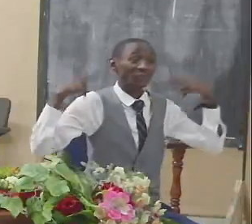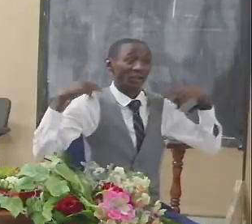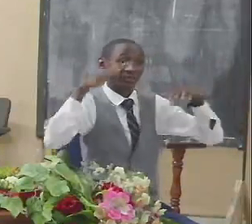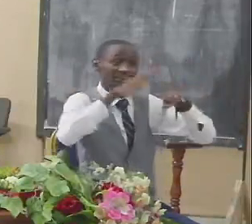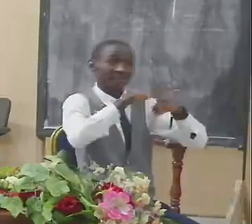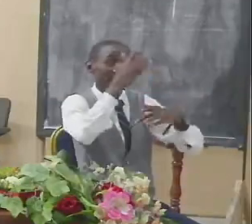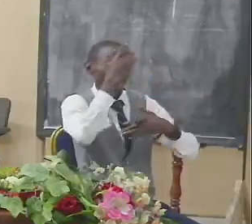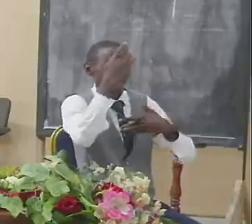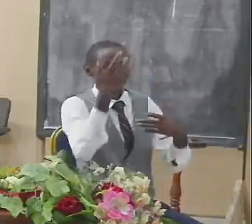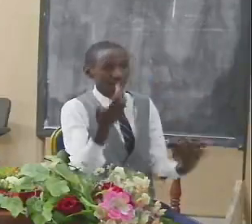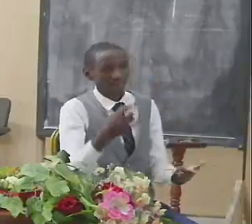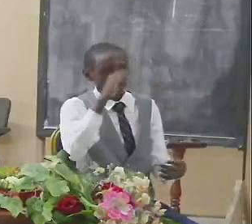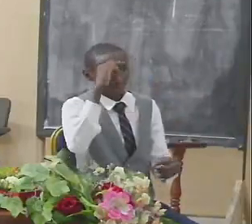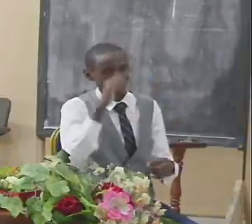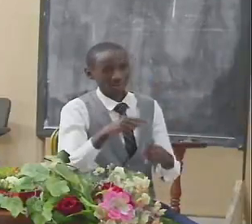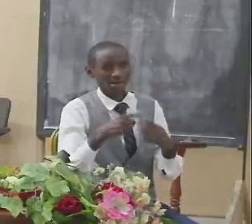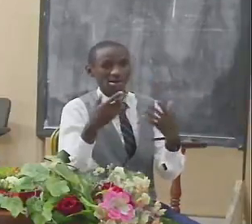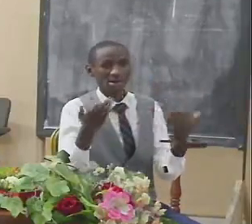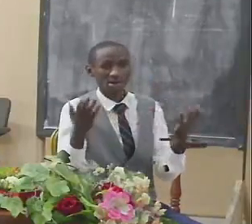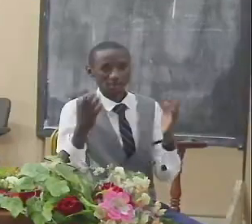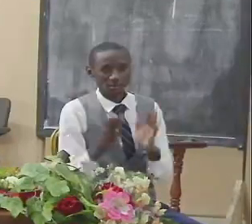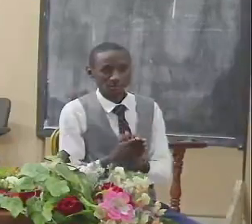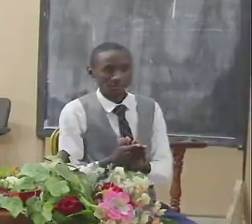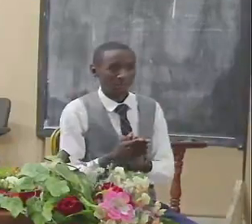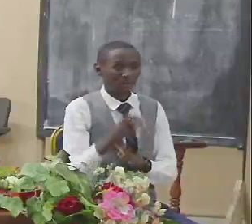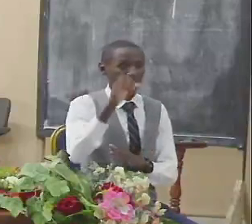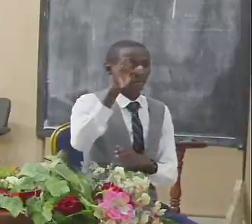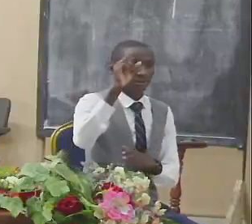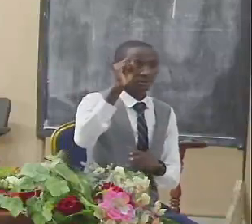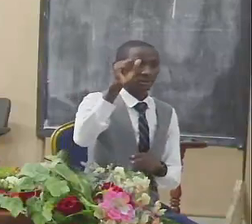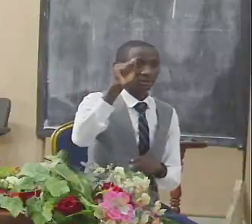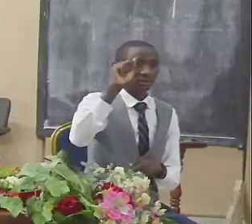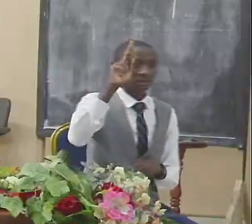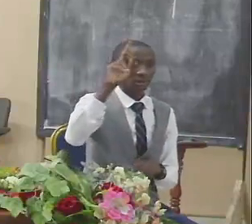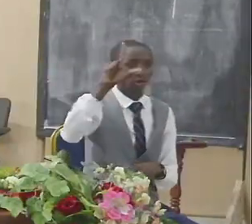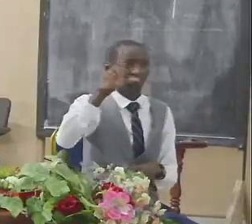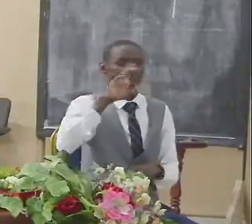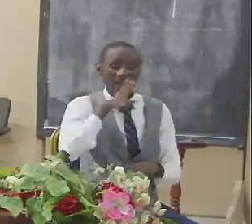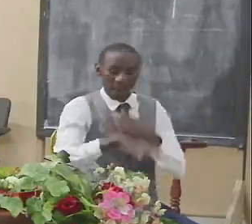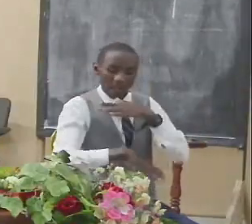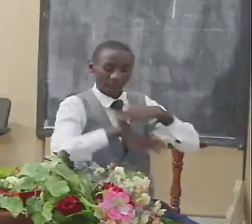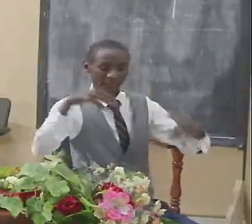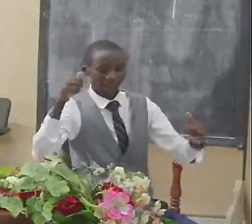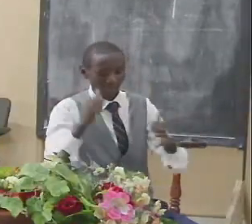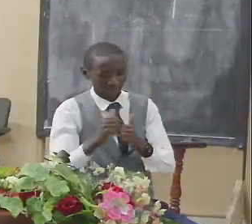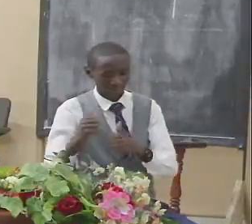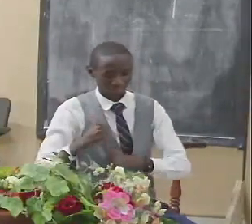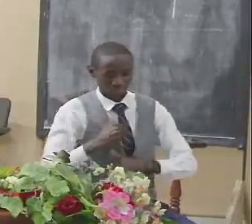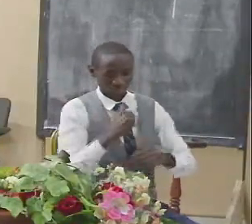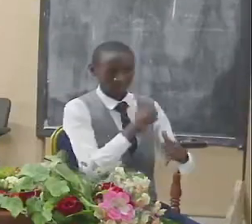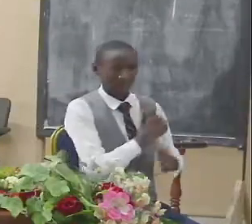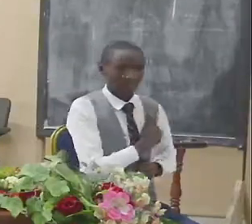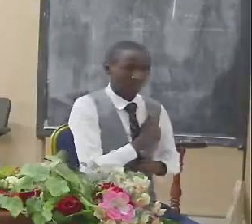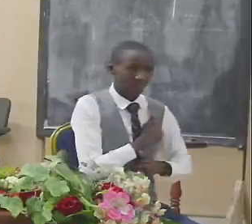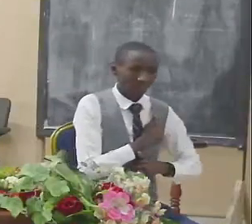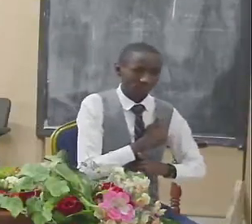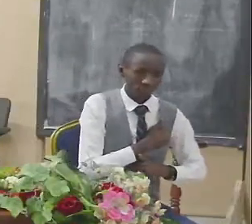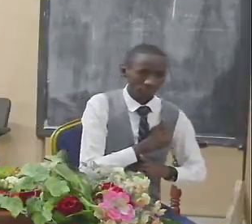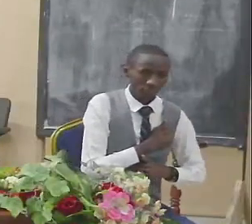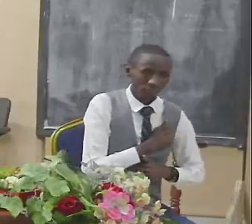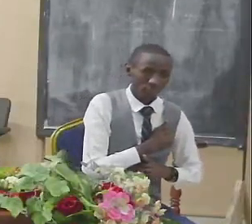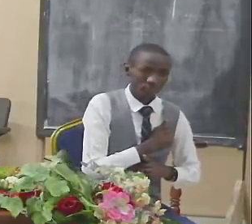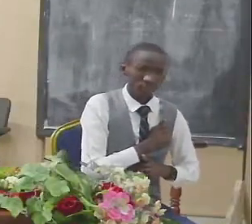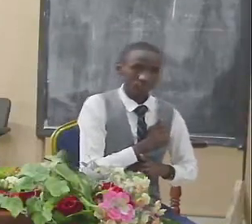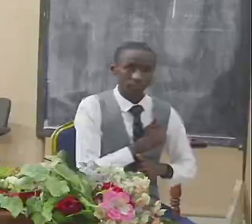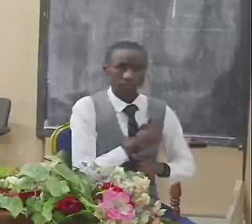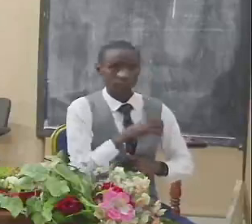magonjwa ndugu. Saulo est parti avec des généraux là. Saulo akaenda na majemadari akasema. Ça c'est son plan.